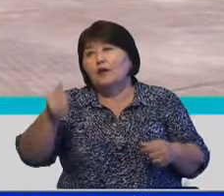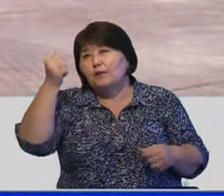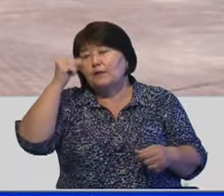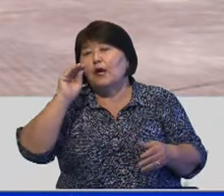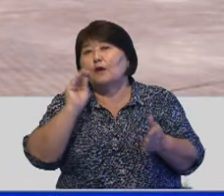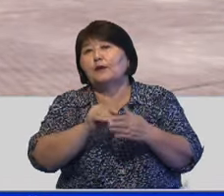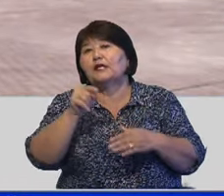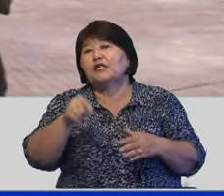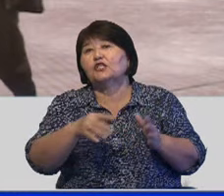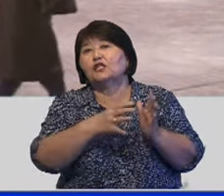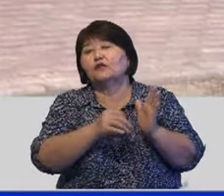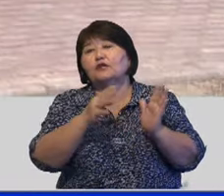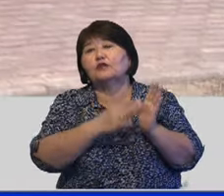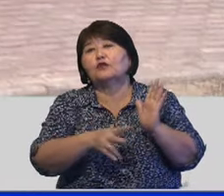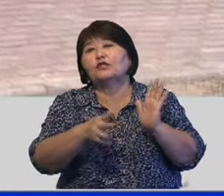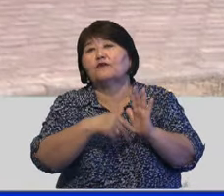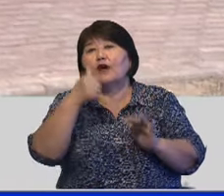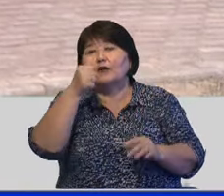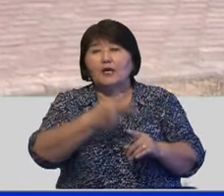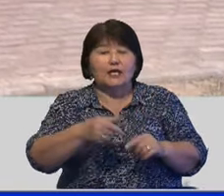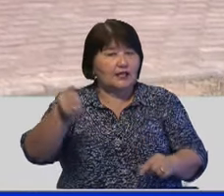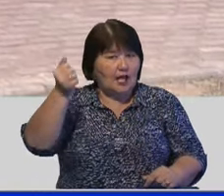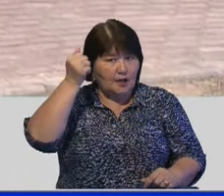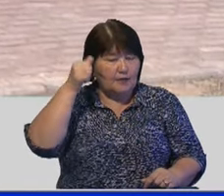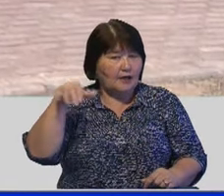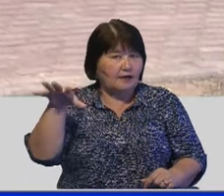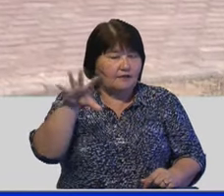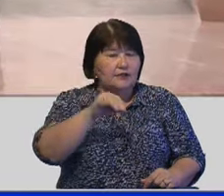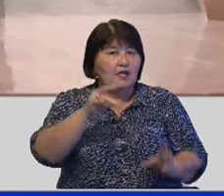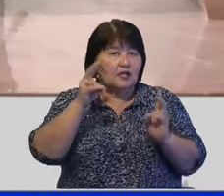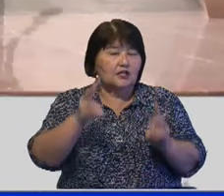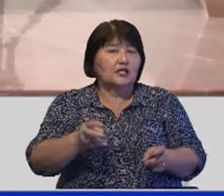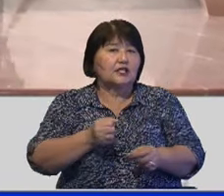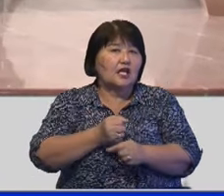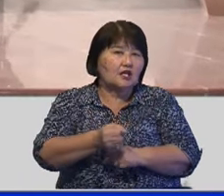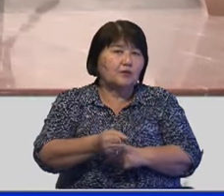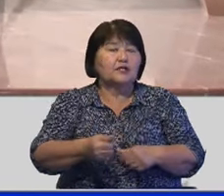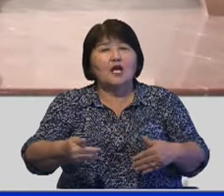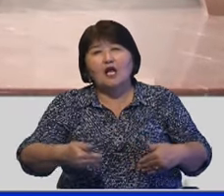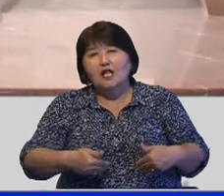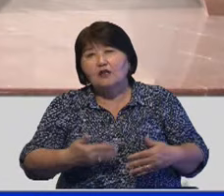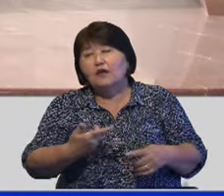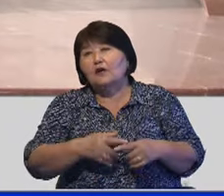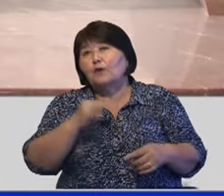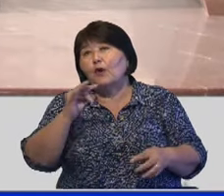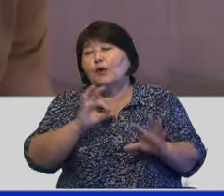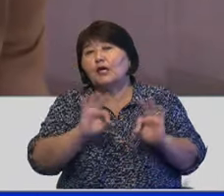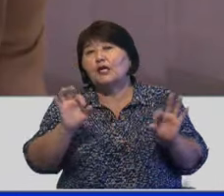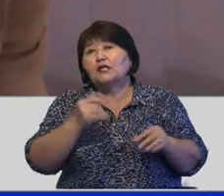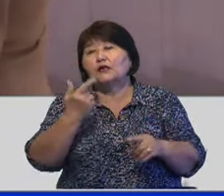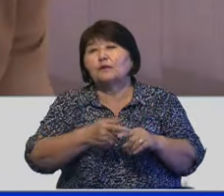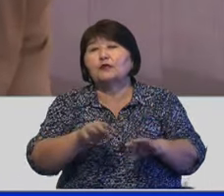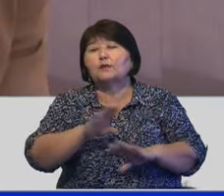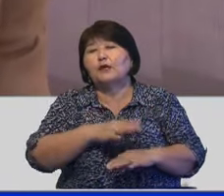был установлен в 1998 году. Это памятник всем невинным жертвам репрессий и Голодомора. По данным историков, вследствие